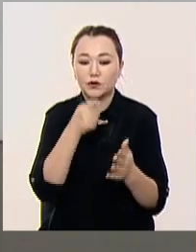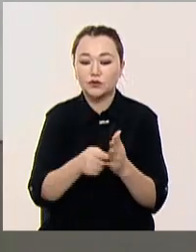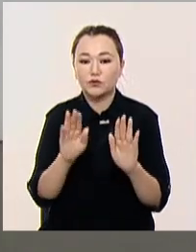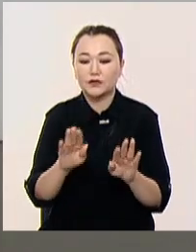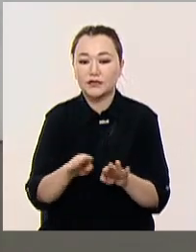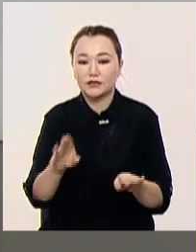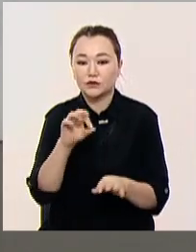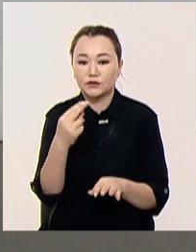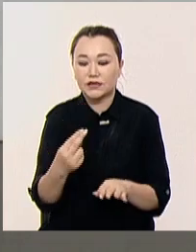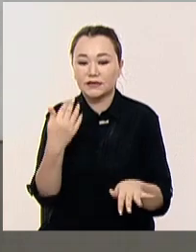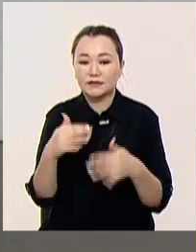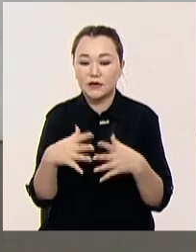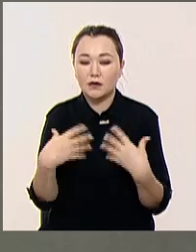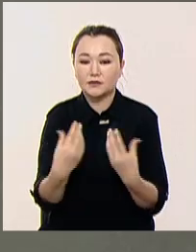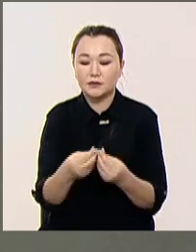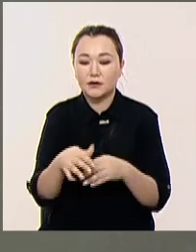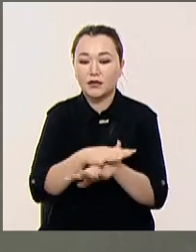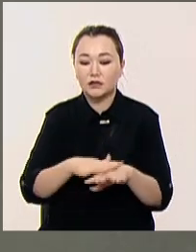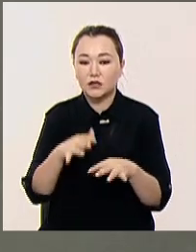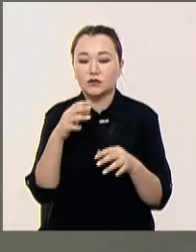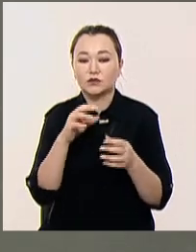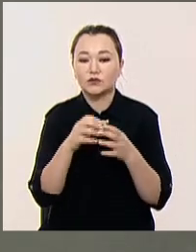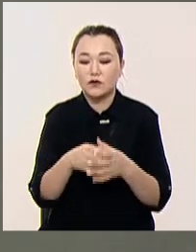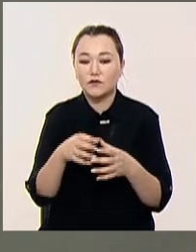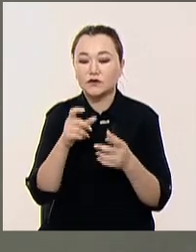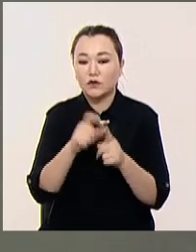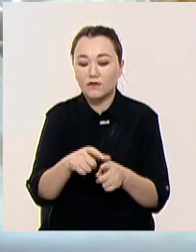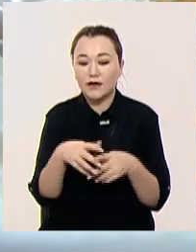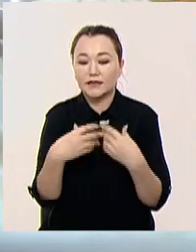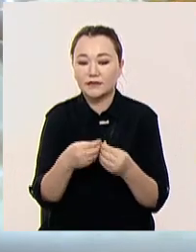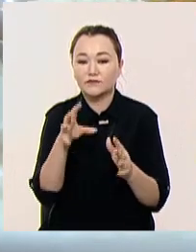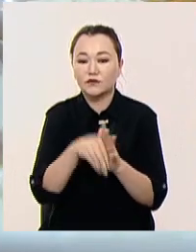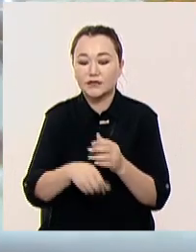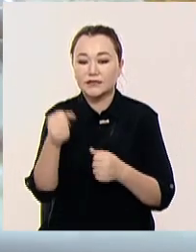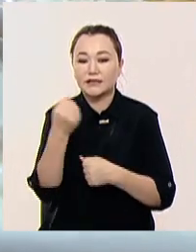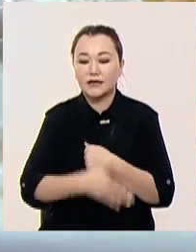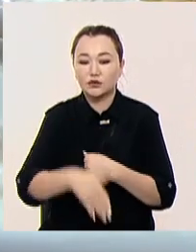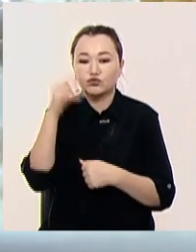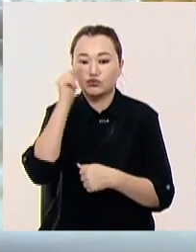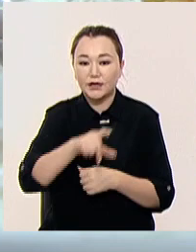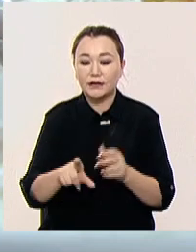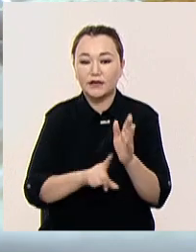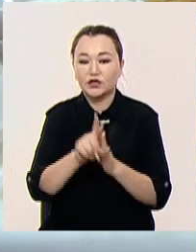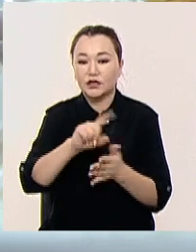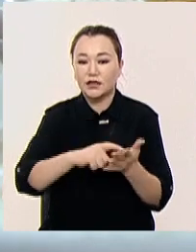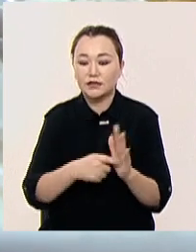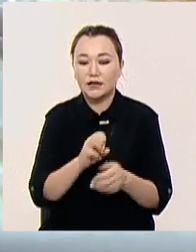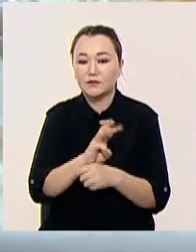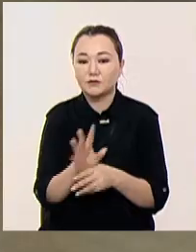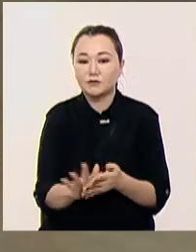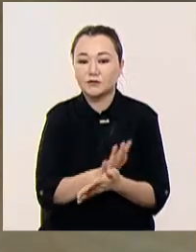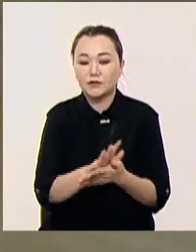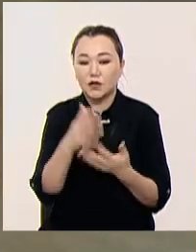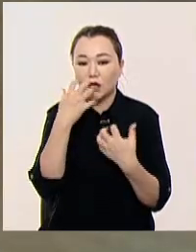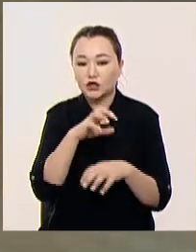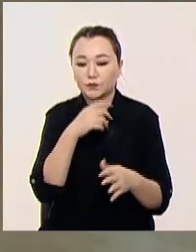дети из социально уязвимых слоев населения. К слову, в 7 регионах страны, в том числе и в столице, учащиеся начальных классов обеспечиваются бесплатным